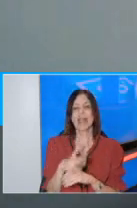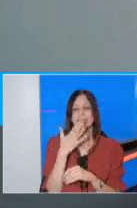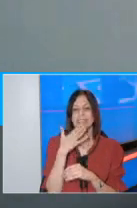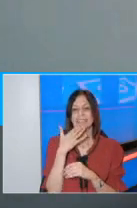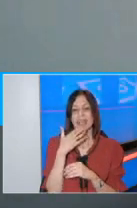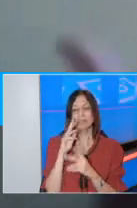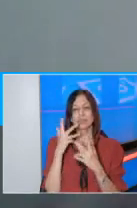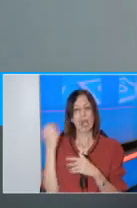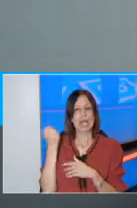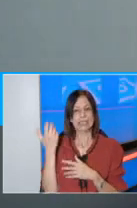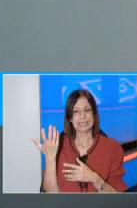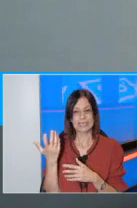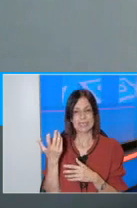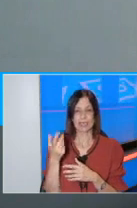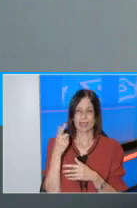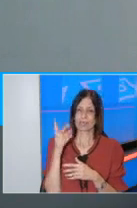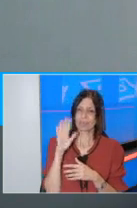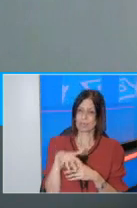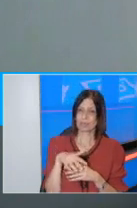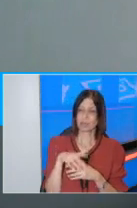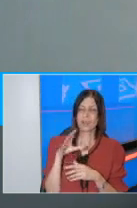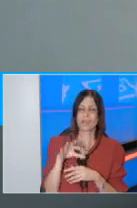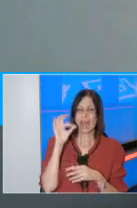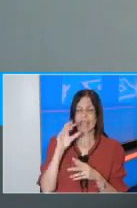ממש חובה גם לנבחרים, גם לנבחרי